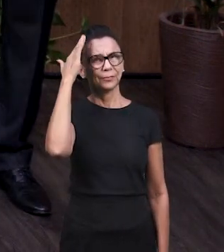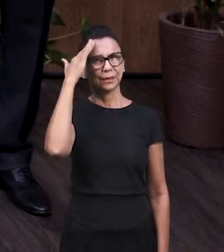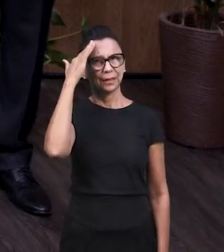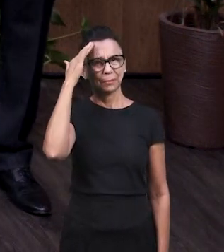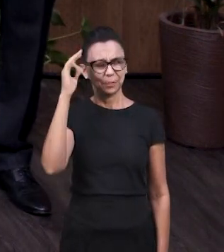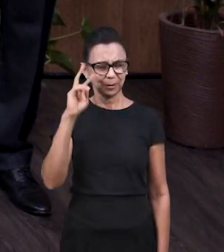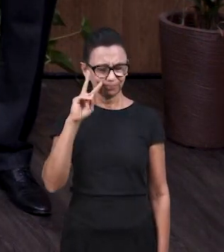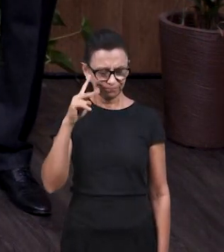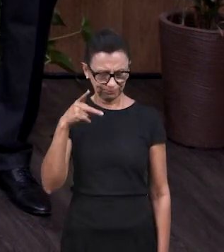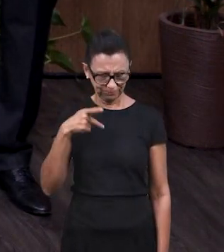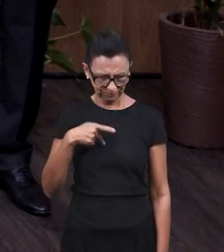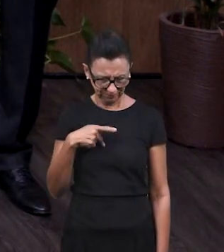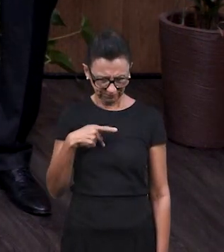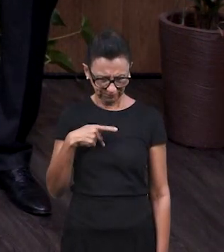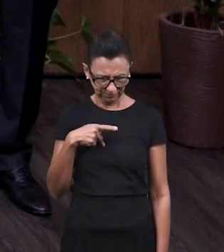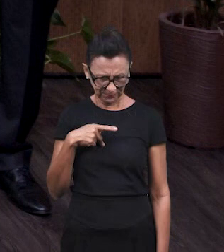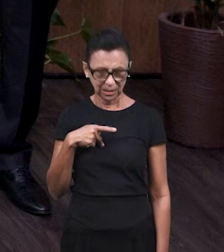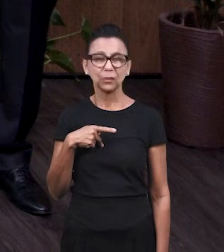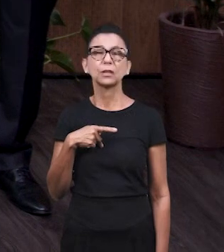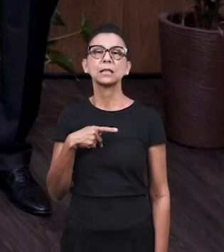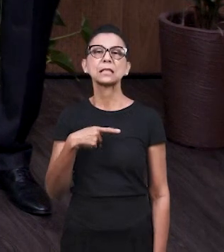Jésus,